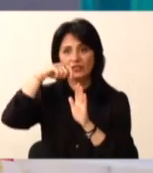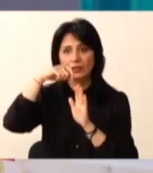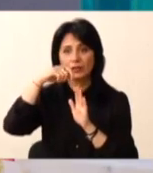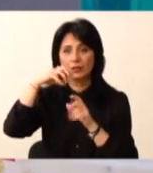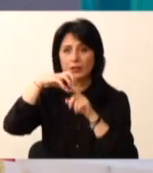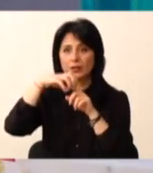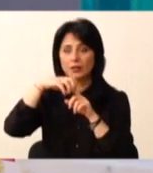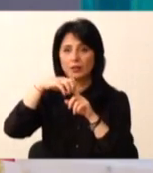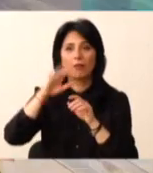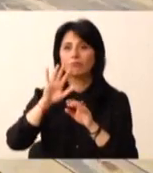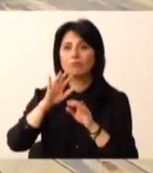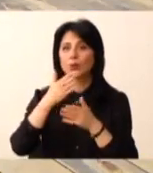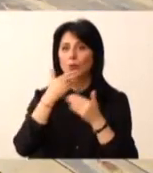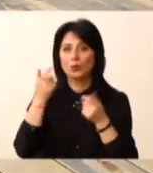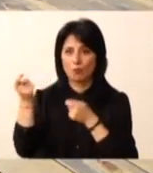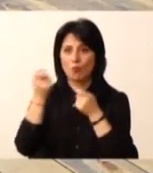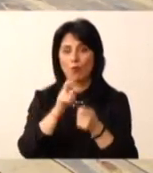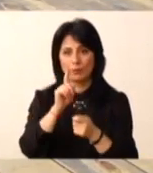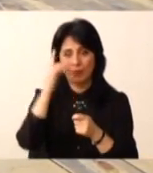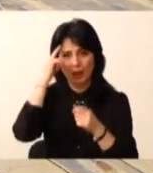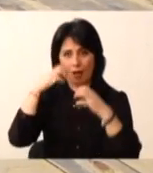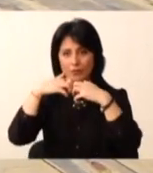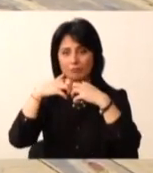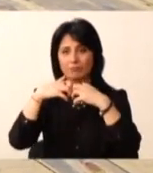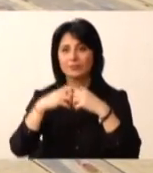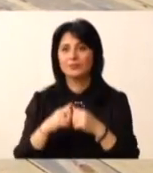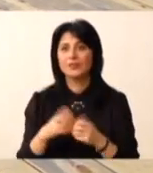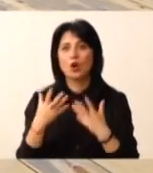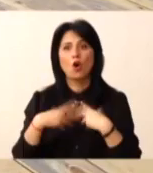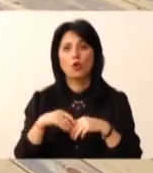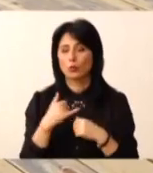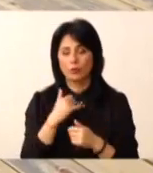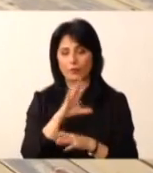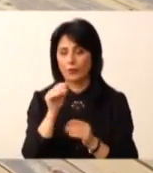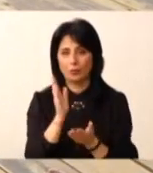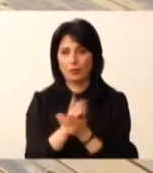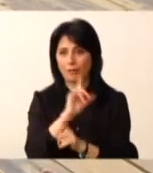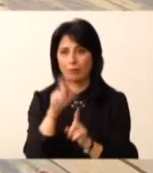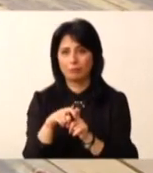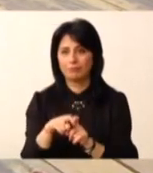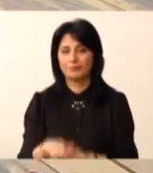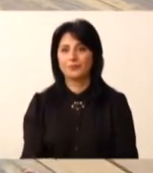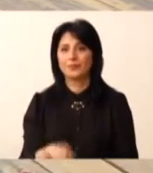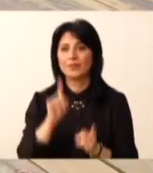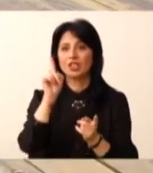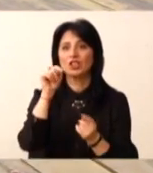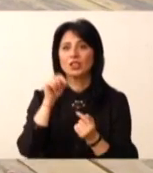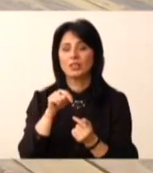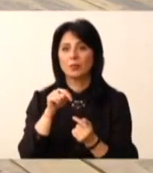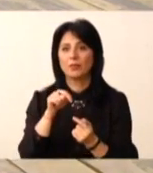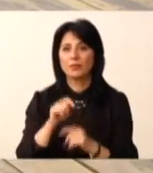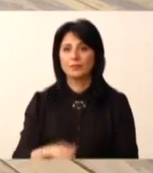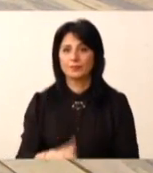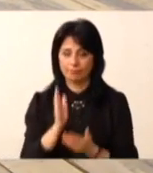თავის ტვინი. თავის ტვინს მოვიტან, ახლავე მოვიტან თავის ტვინს. ჩვენ ოჯახში ყველაფერი გვაქვს. შესაბამისად